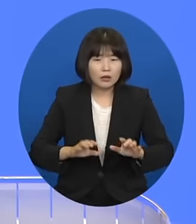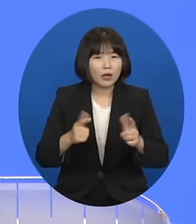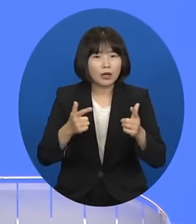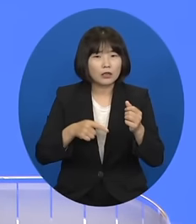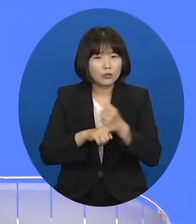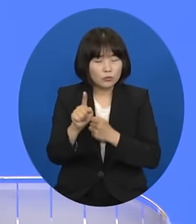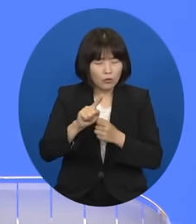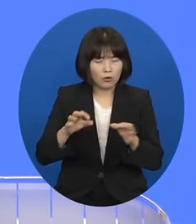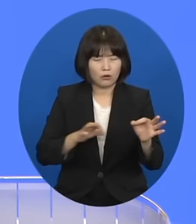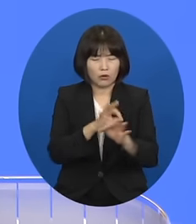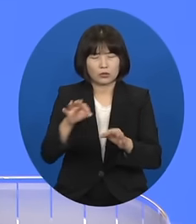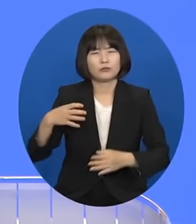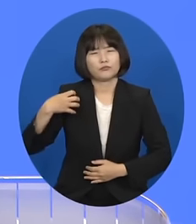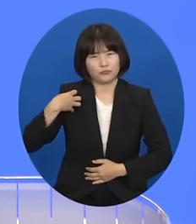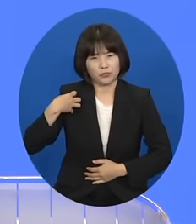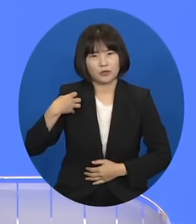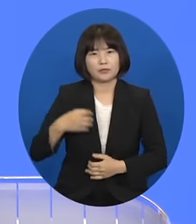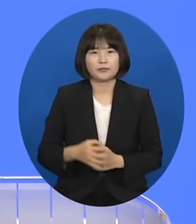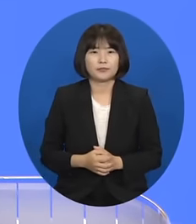부담입니다.